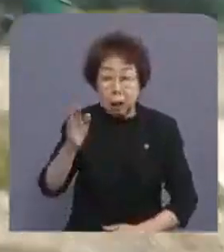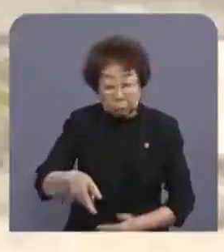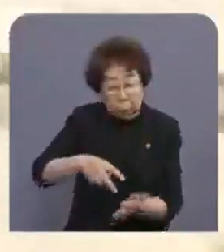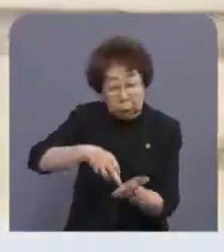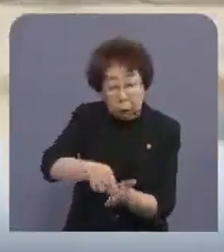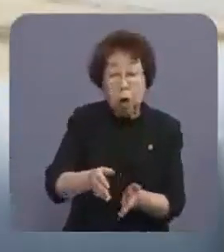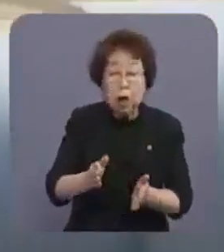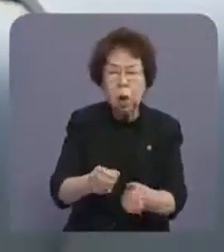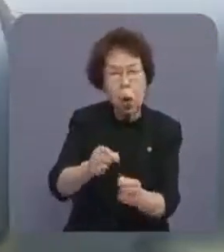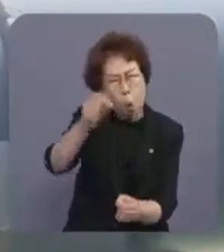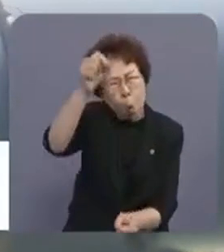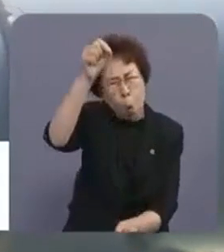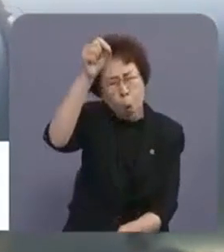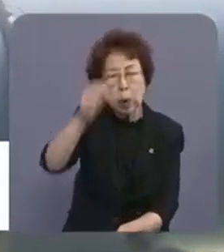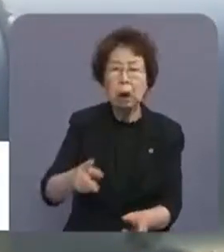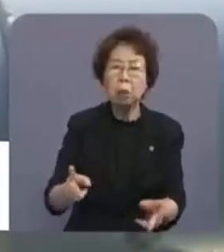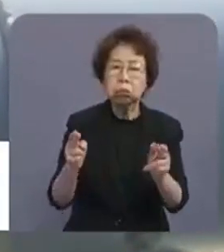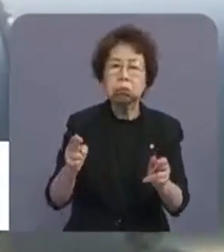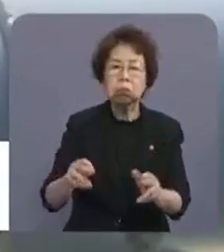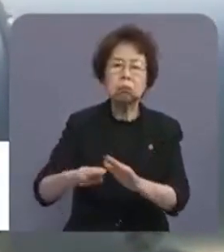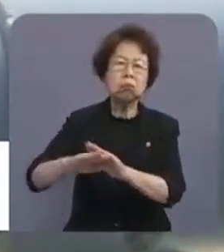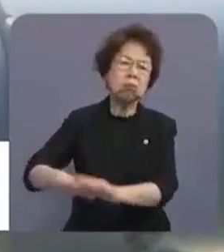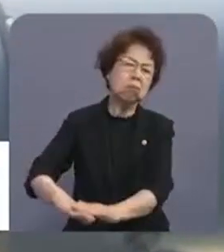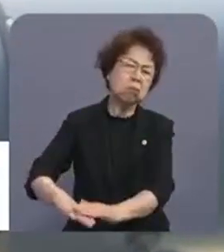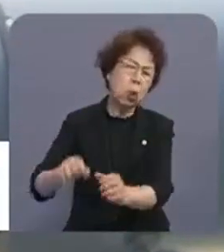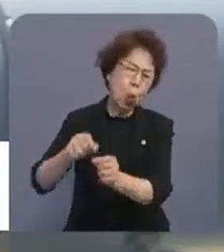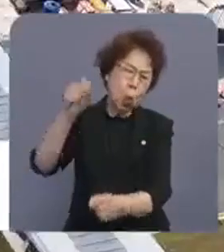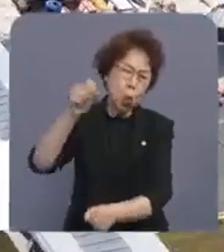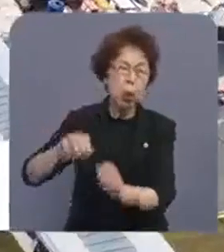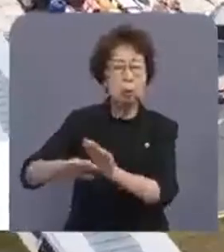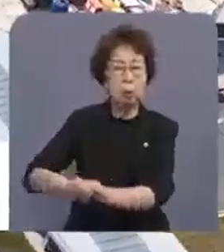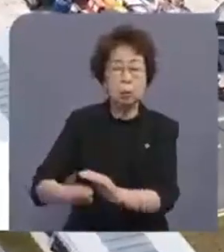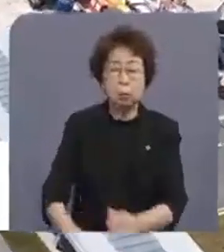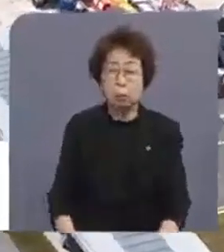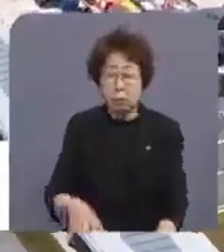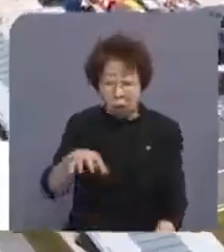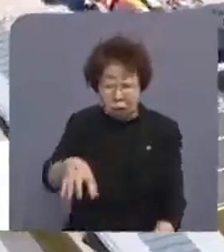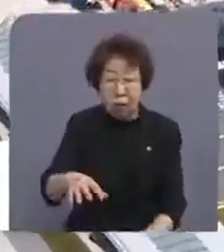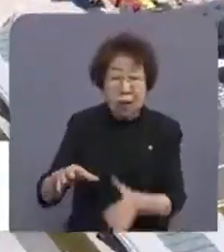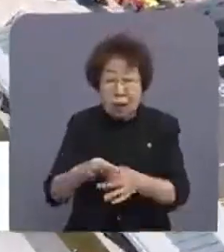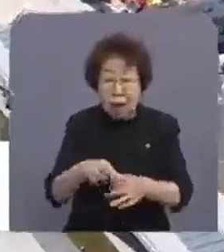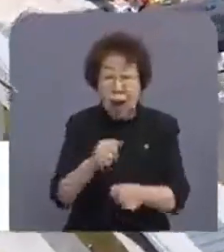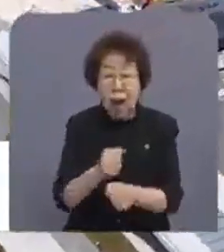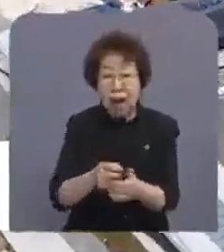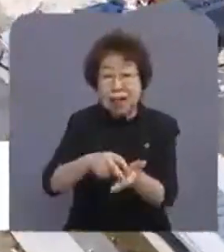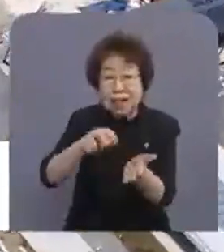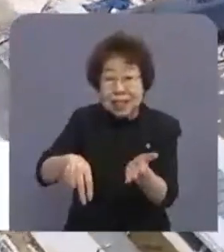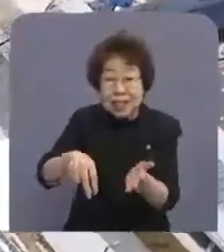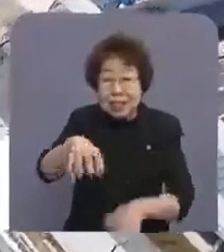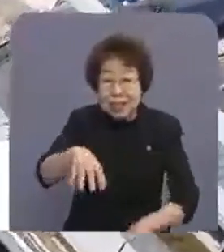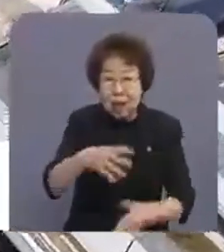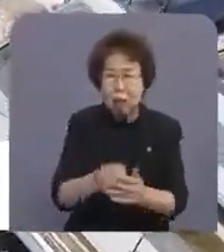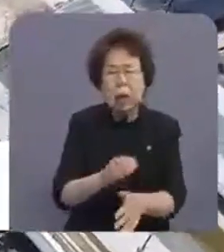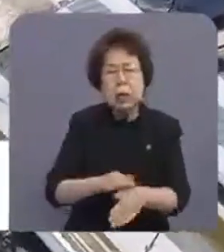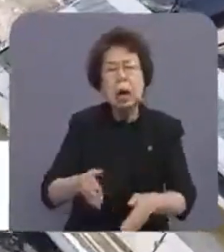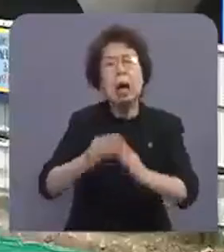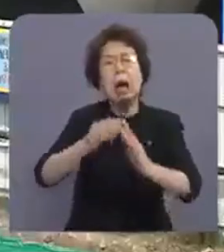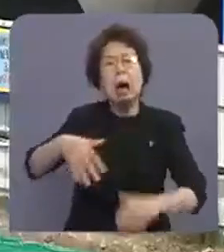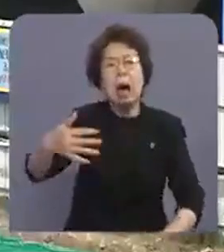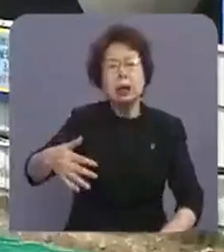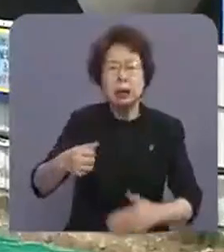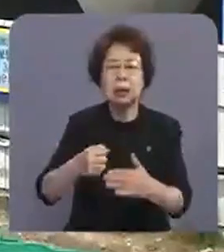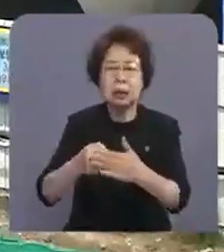보행로는 수년째 뚝 끊긴 채 방치돼 있습니다. 중간을 이을 환승센터 공사가 제대로